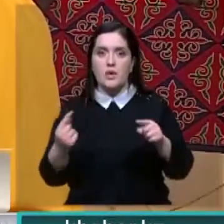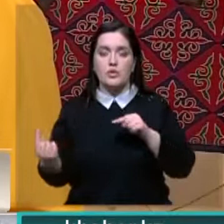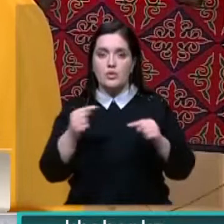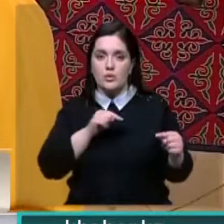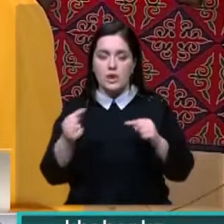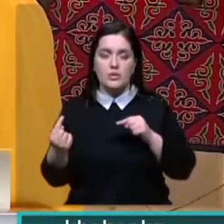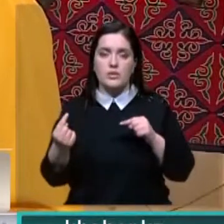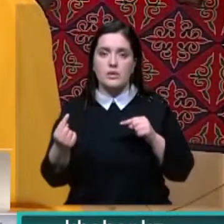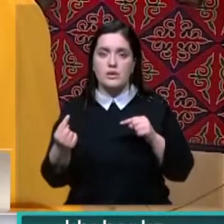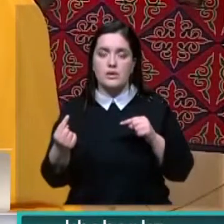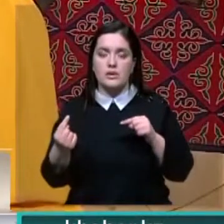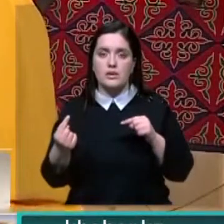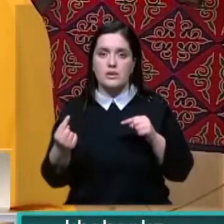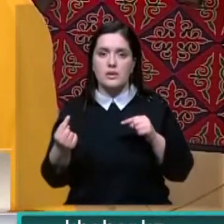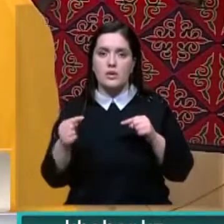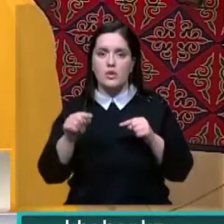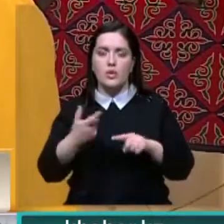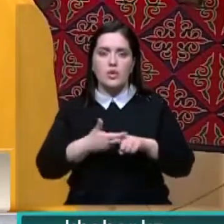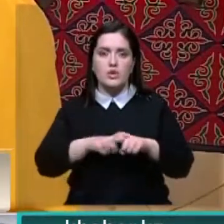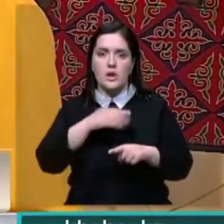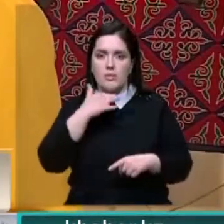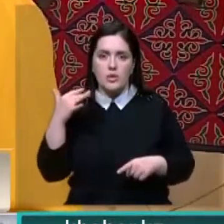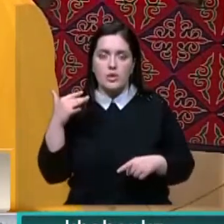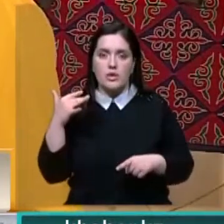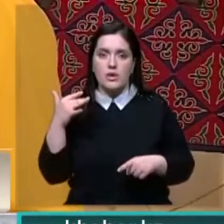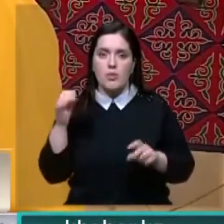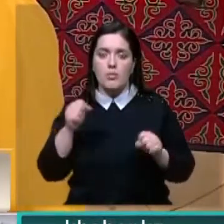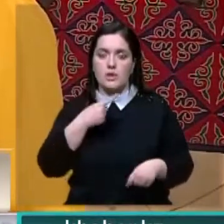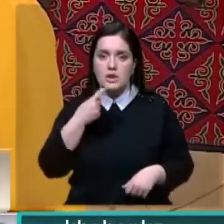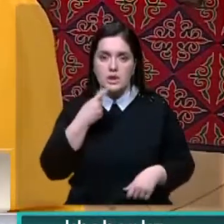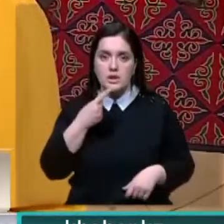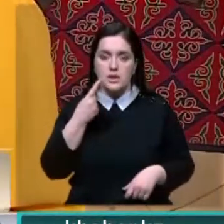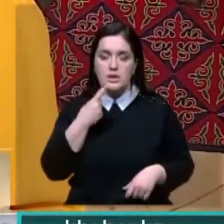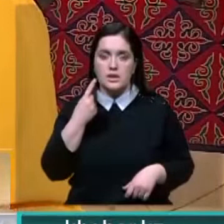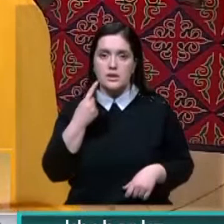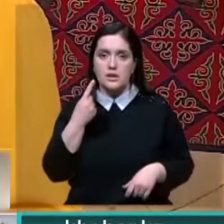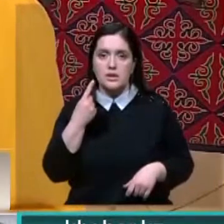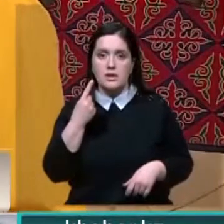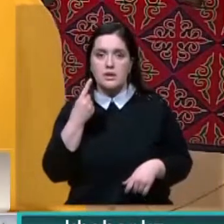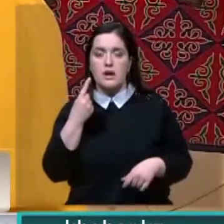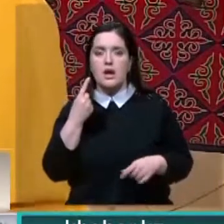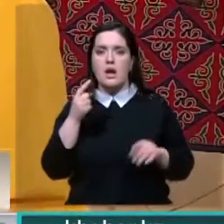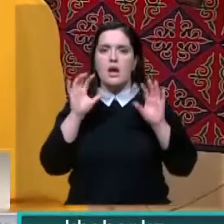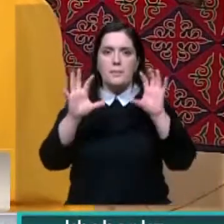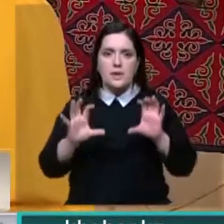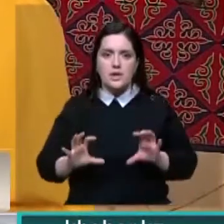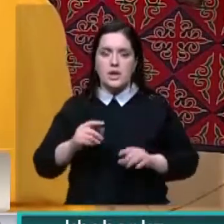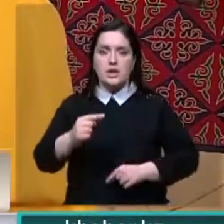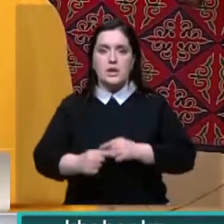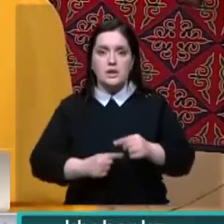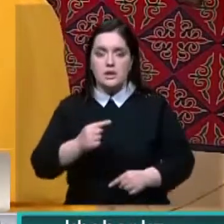что тут очень много можно сказать о обычаях, о